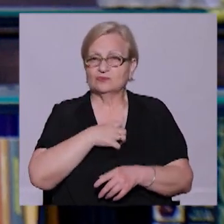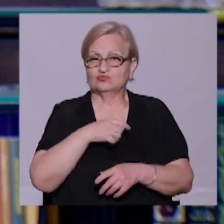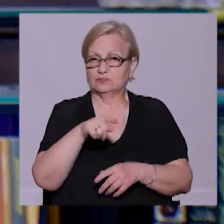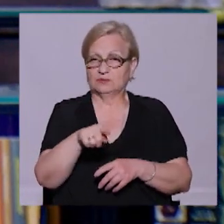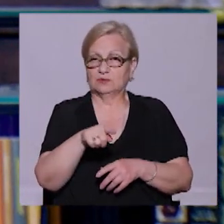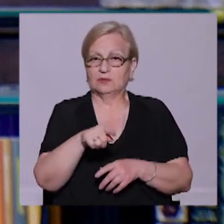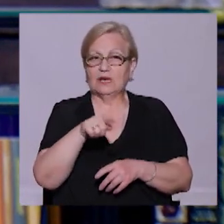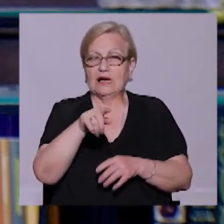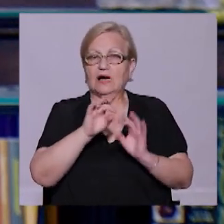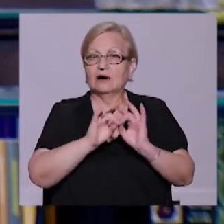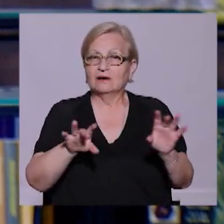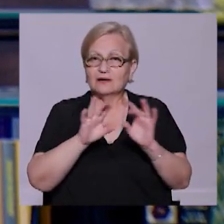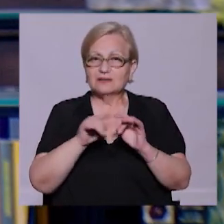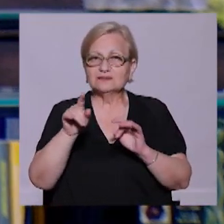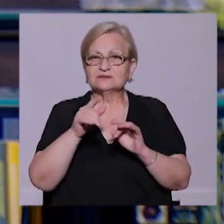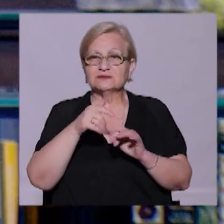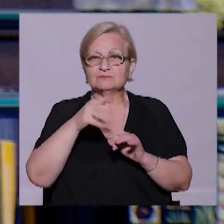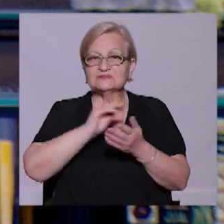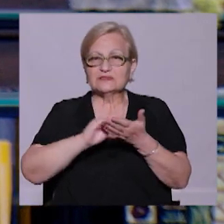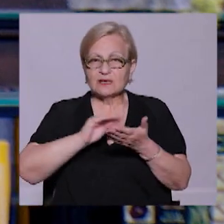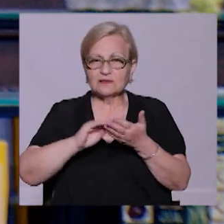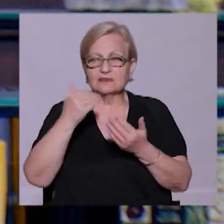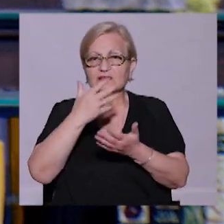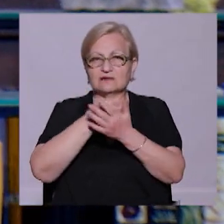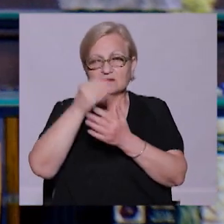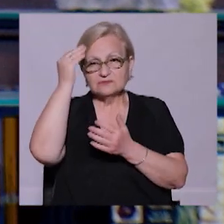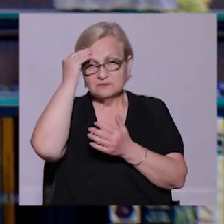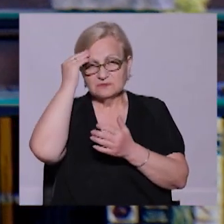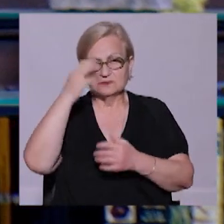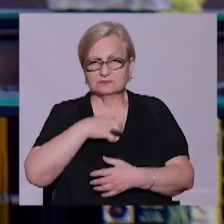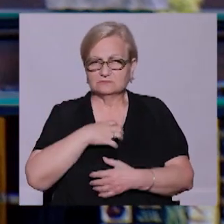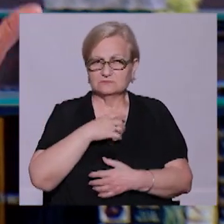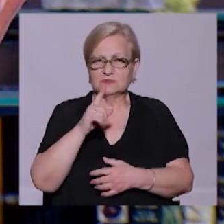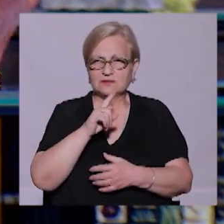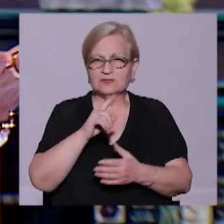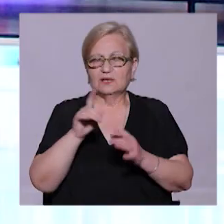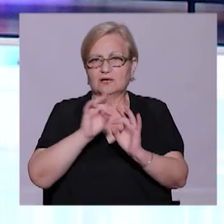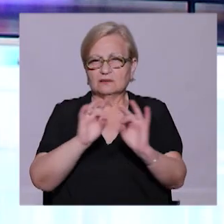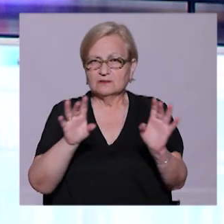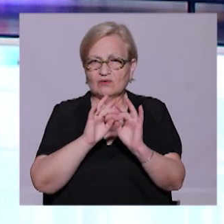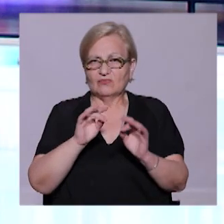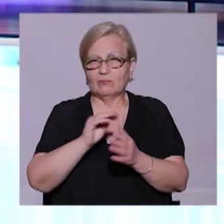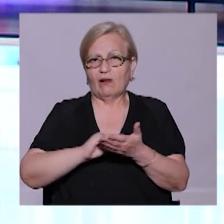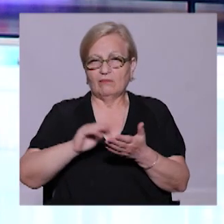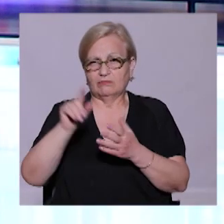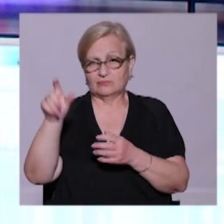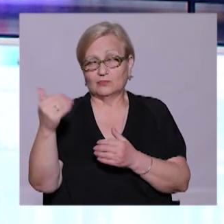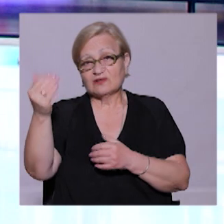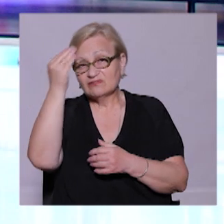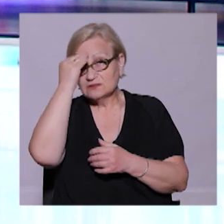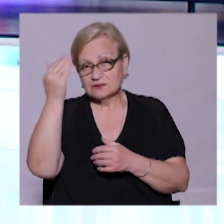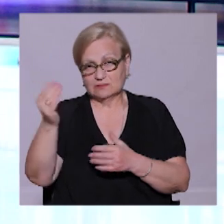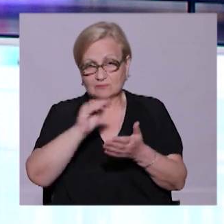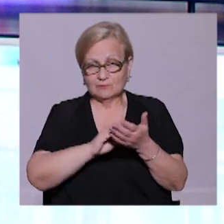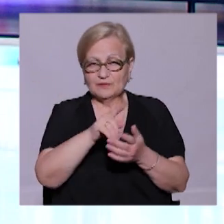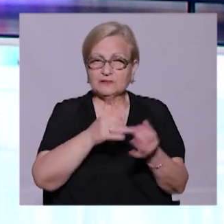მასში თავის მხატვრულ კონცეფციას, იდეებს, მთავარ სათქმელს, ადრესატს ახსენებს ავტორი და ასე შემდეგ.